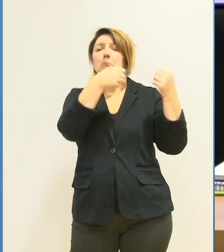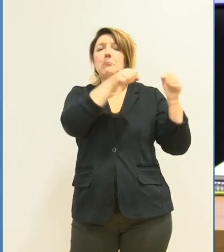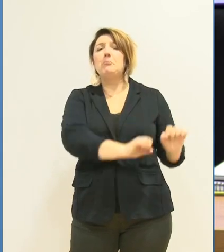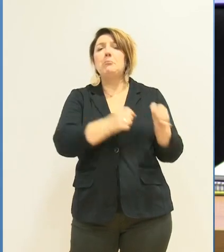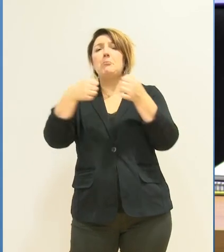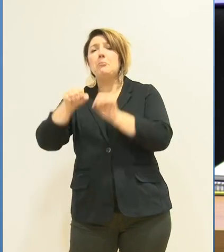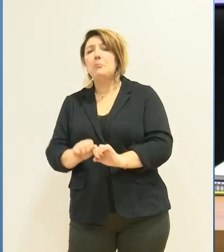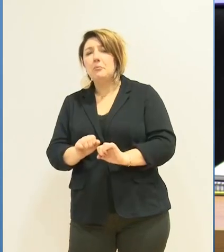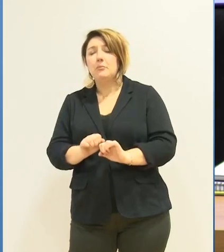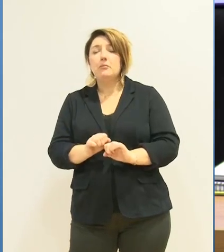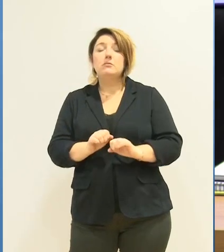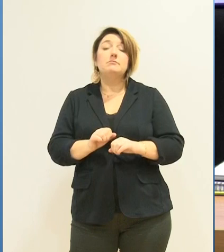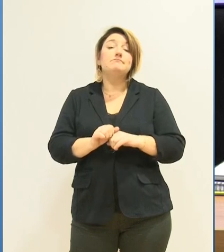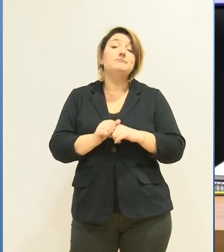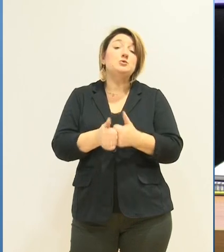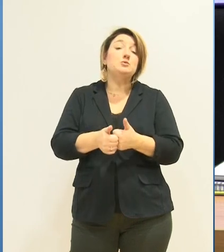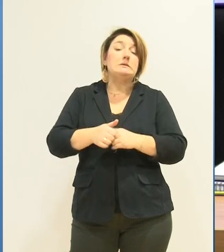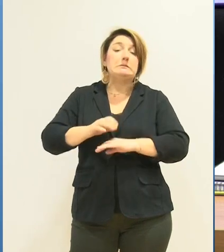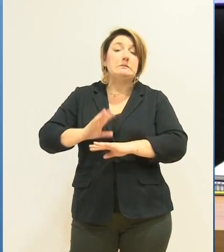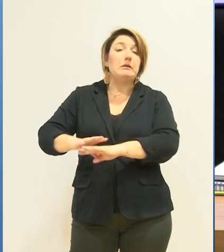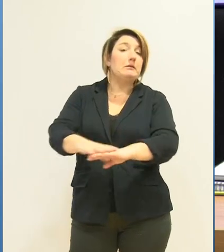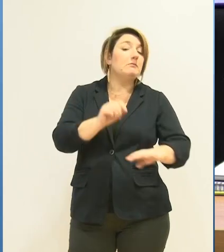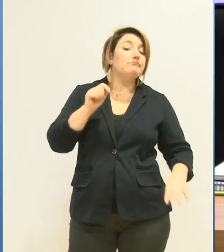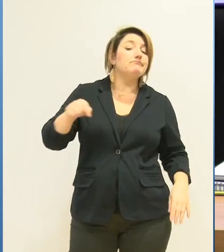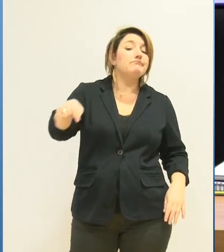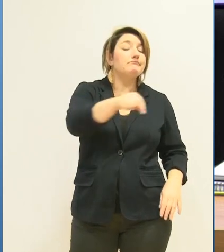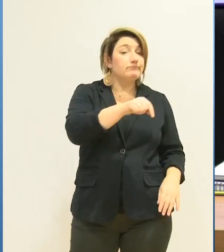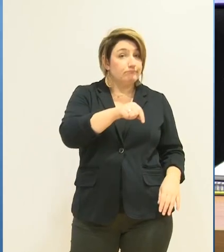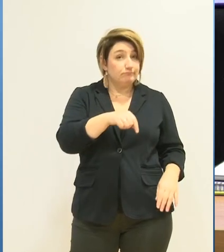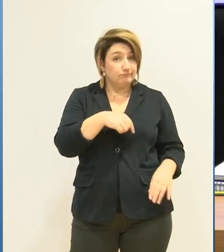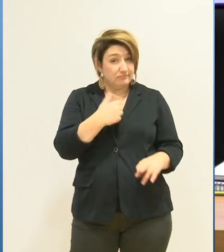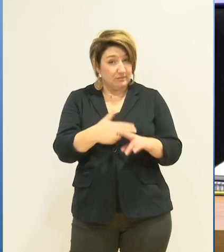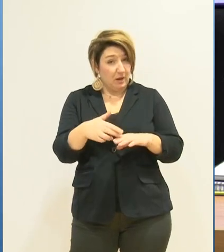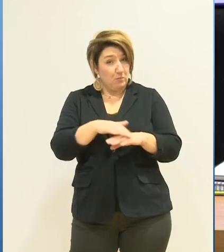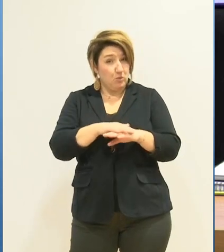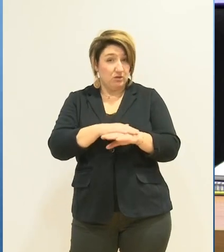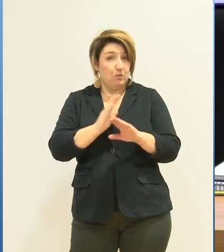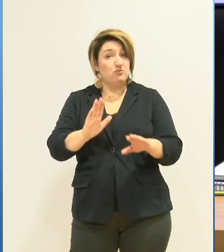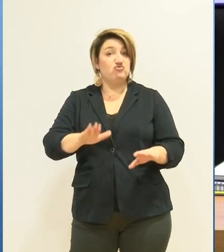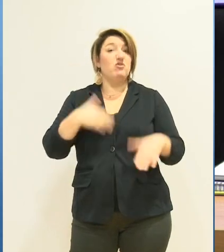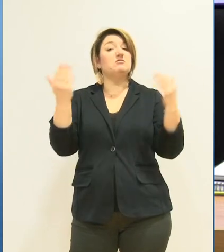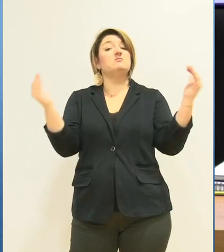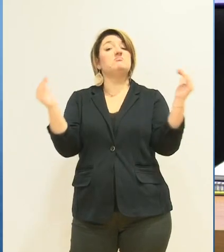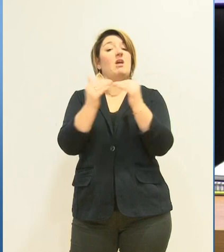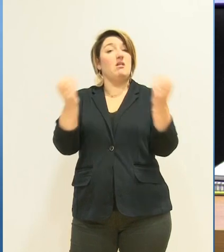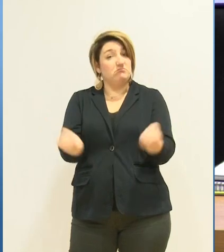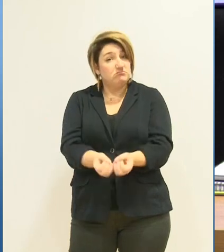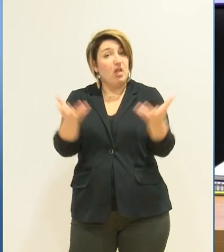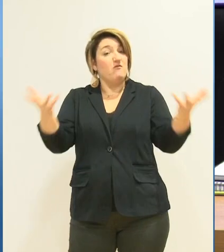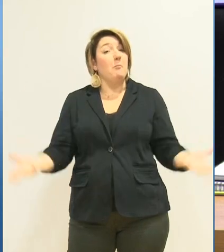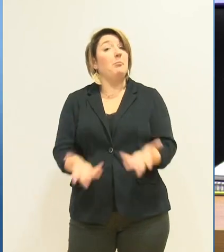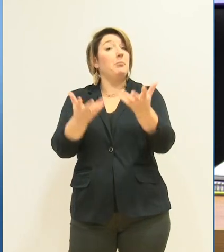dans certains quartiers est-ce qu'on peut mener une politique d'égalité des chances quand on met à mal